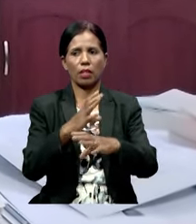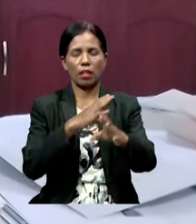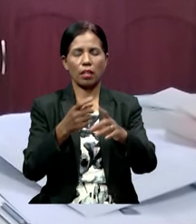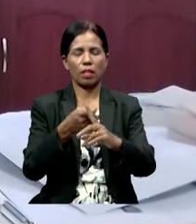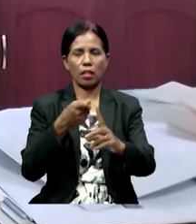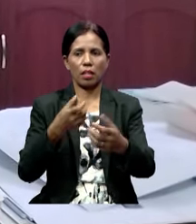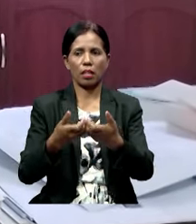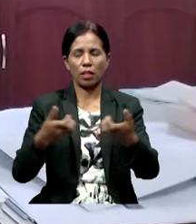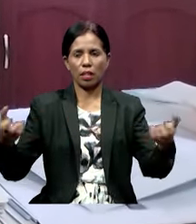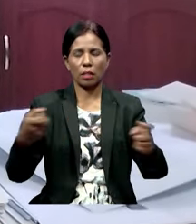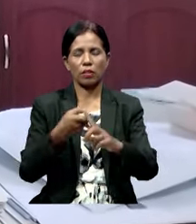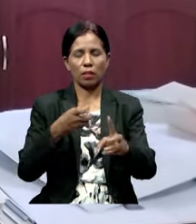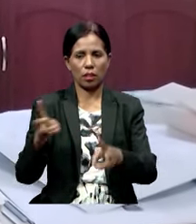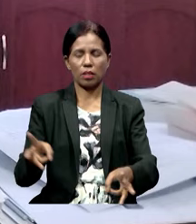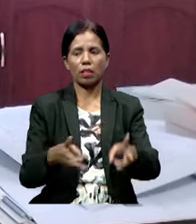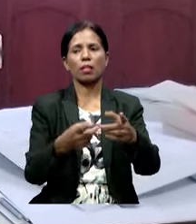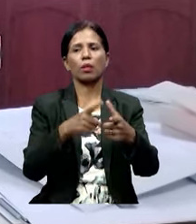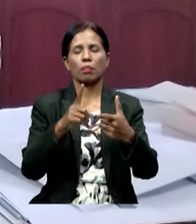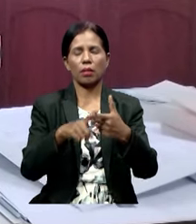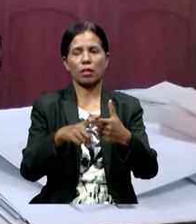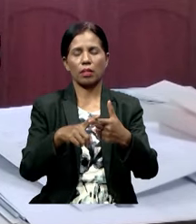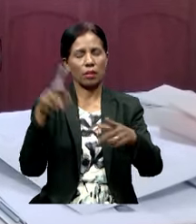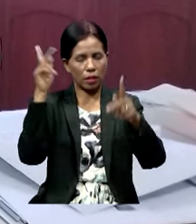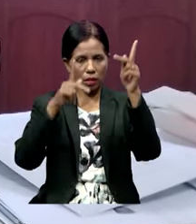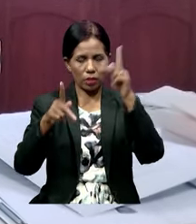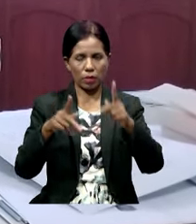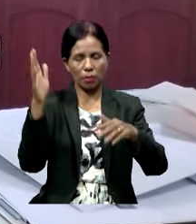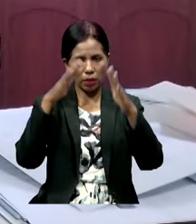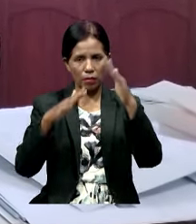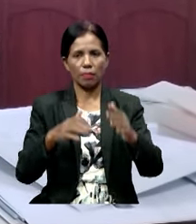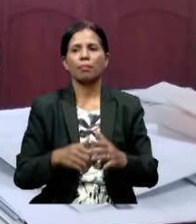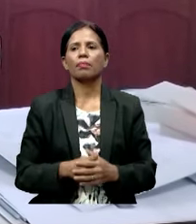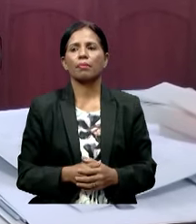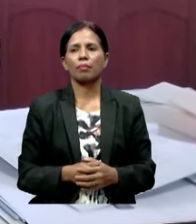hosi estrada depois kausa hosi accidente nemo si tenia